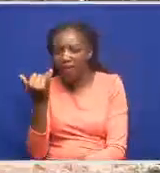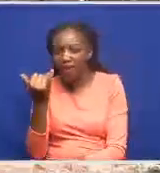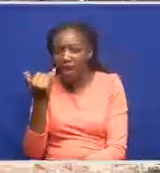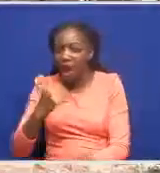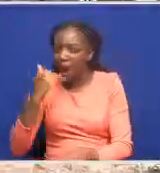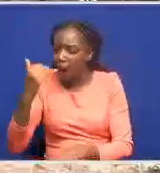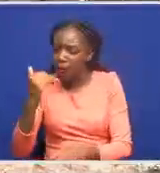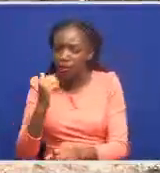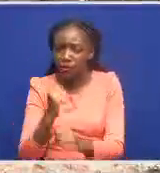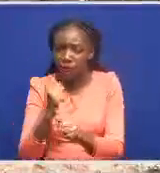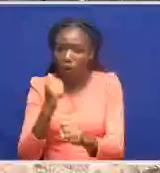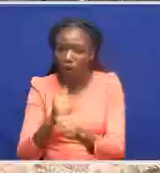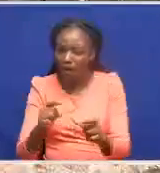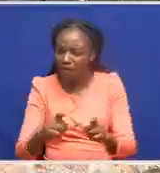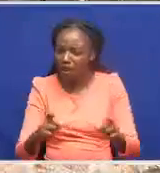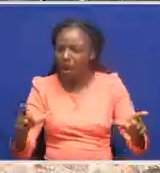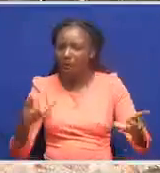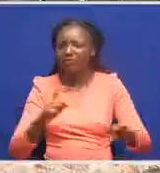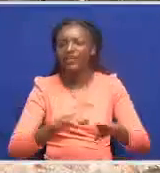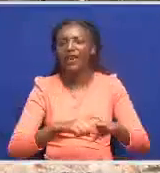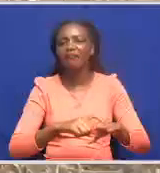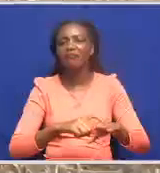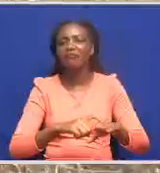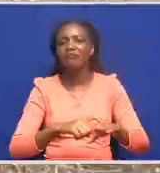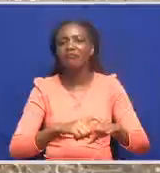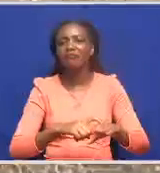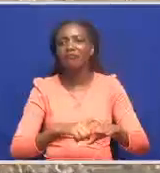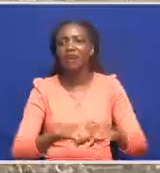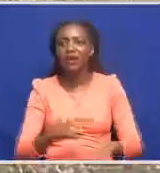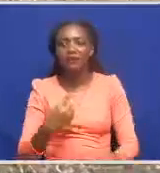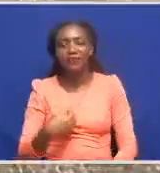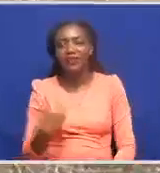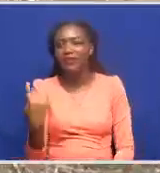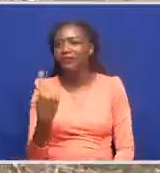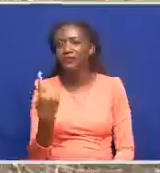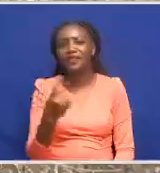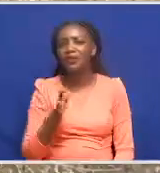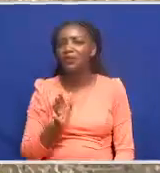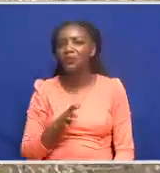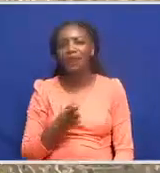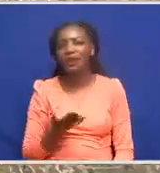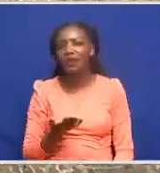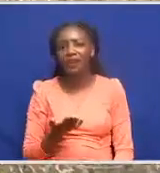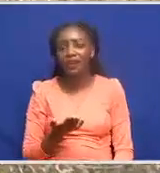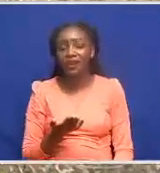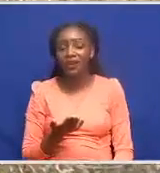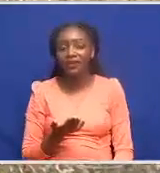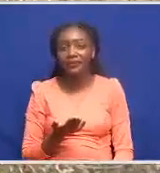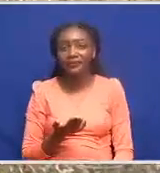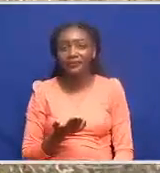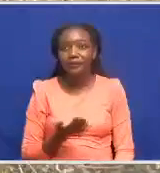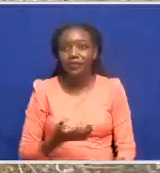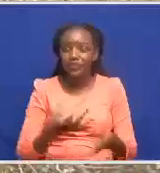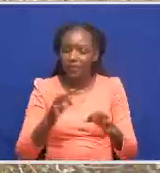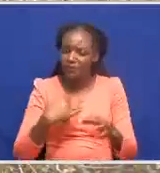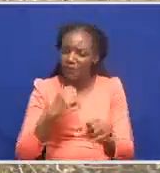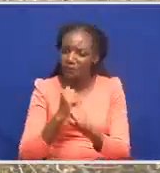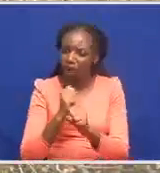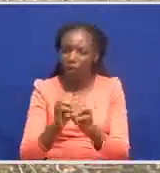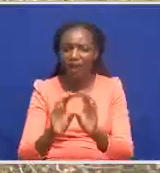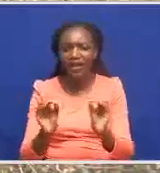amekuwa akifanya kwa muda mrefu sasa. Mie ni singles. Mie ni singles. Sasa nikikosa kufanya